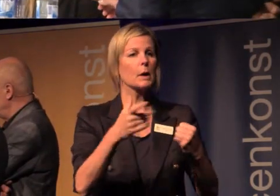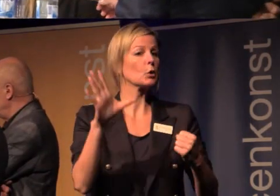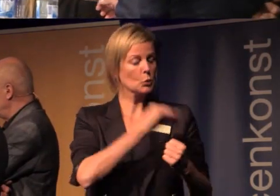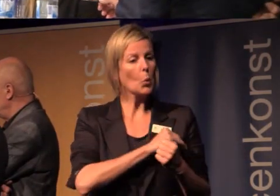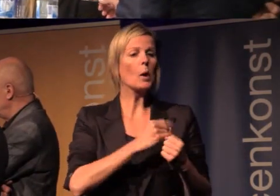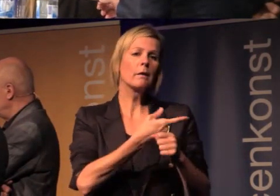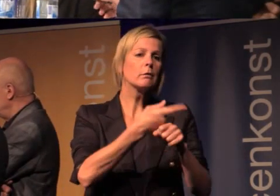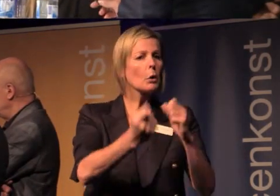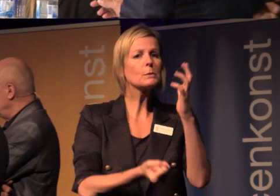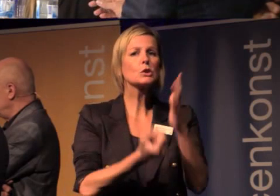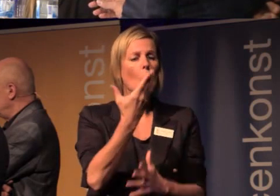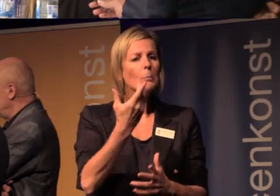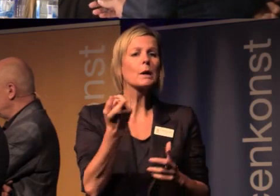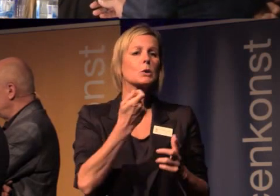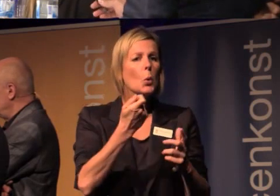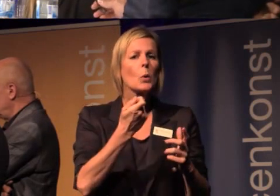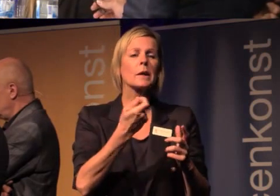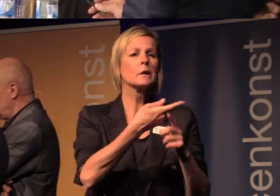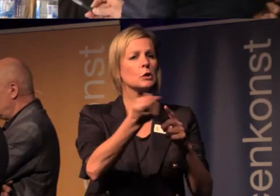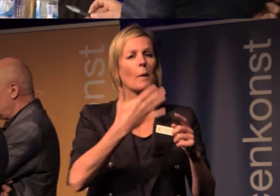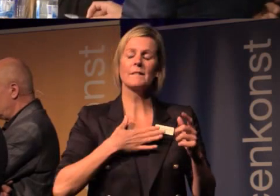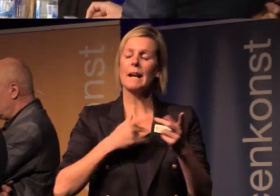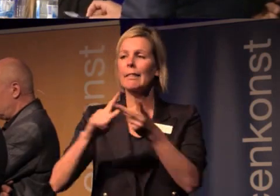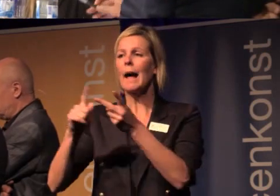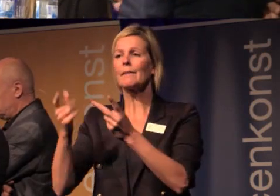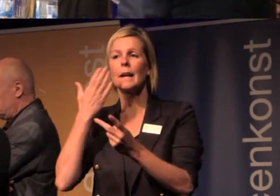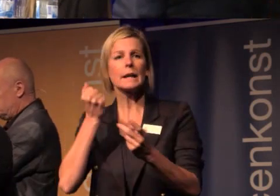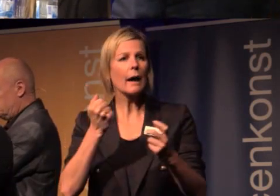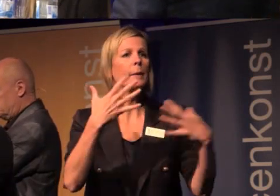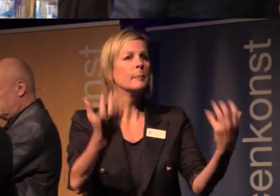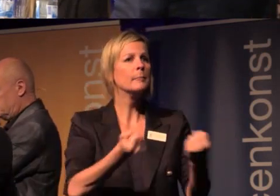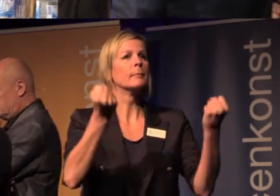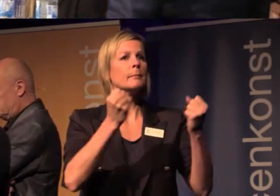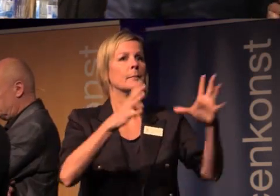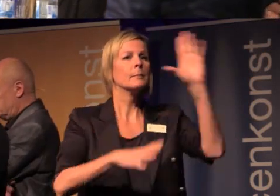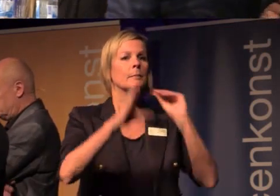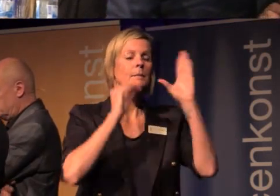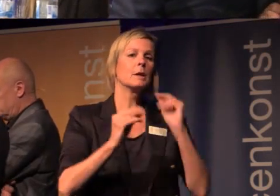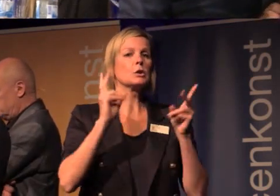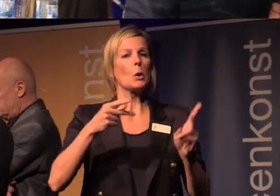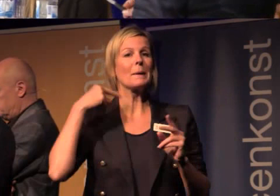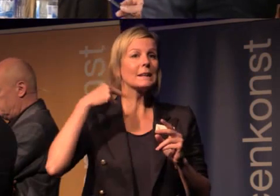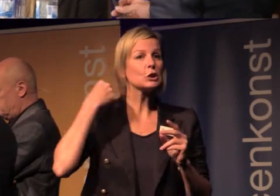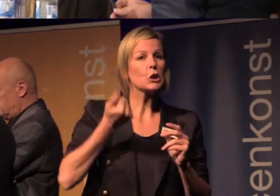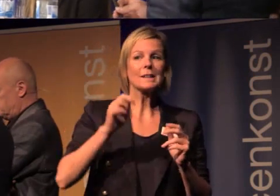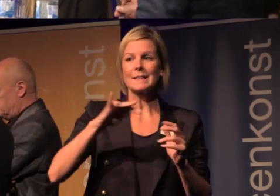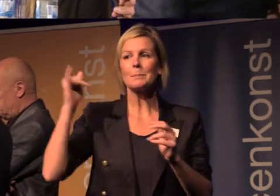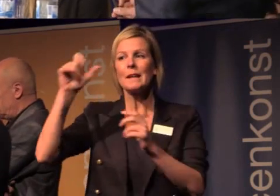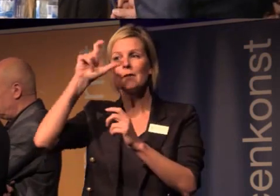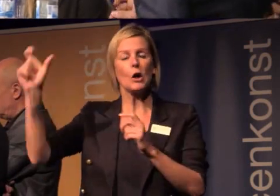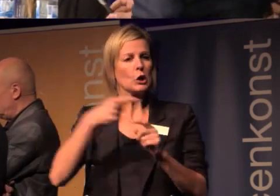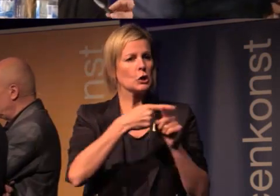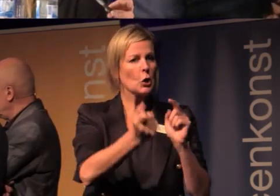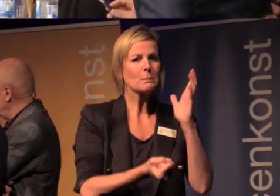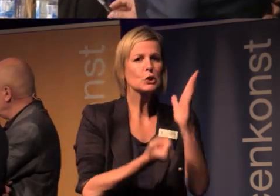De skapar någonting som de vill att andra människor ska få ta del av. De skapar någonting precis som uppfinnaren eller ingenjören eller företagaren. De skapar någonting som